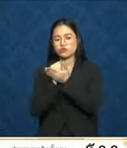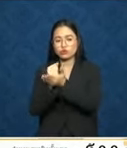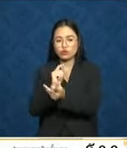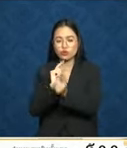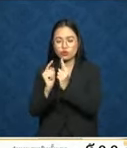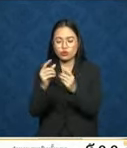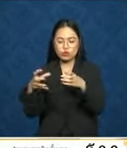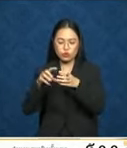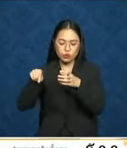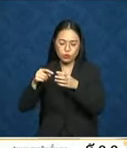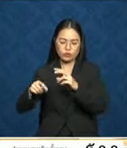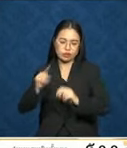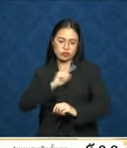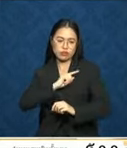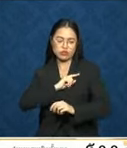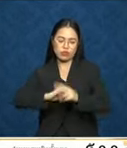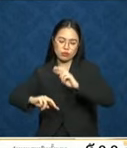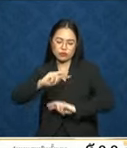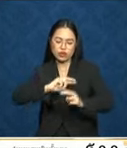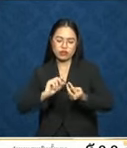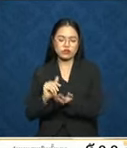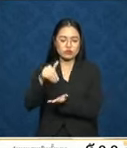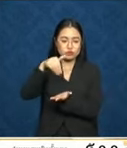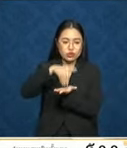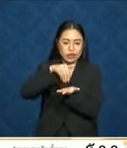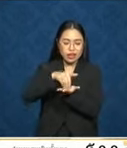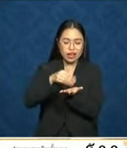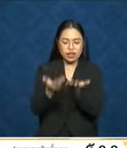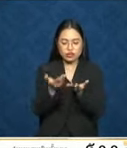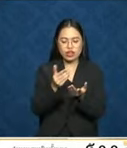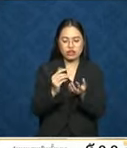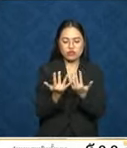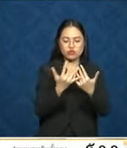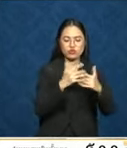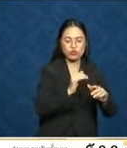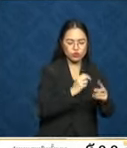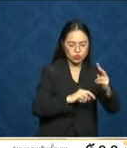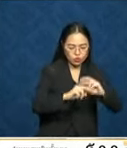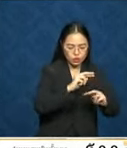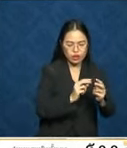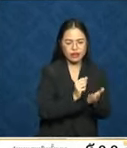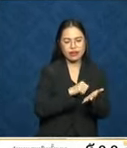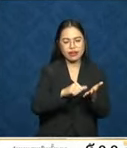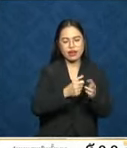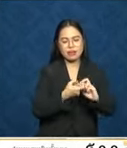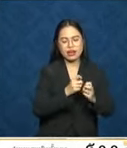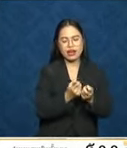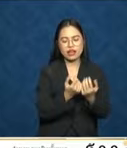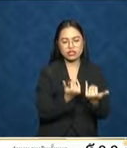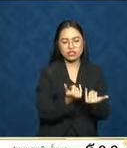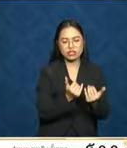หน่วยงานที่เกี่ยวข้องนะครับทั้งส่วนกลางนะครับให้บูรณาการแก้ไขปัญหาให้กับพี่น้องประชาชนด้วยครับขอบ